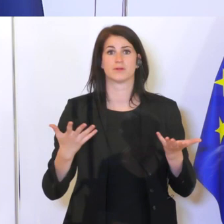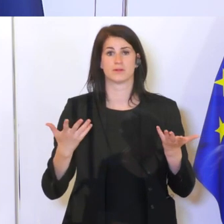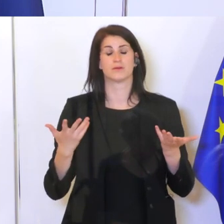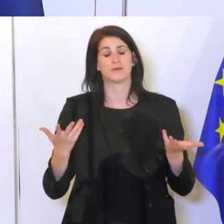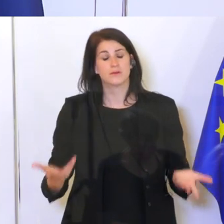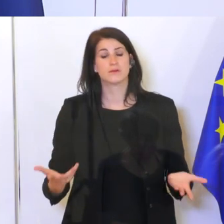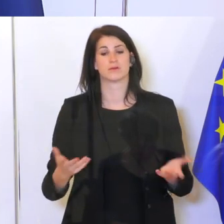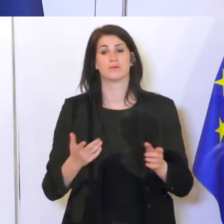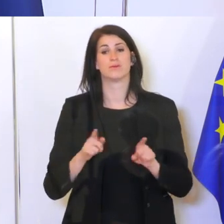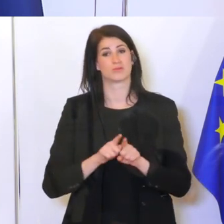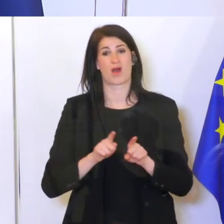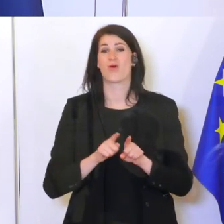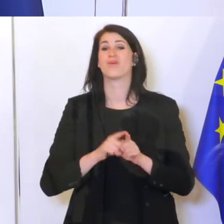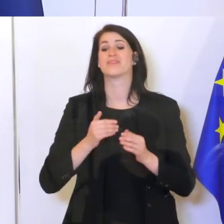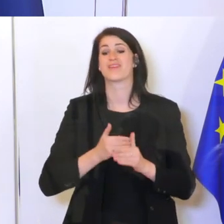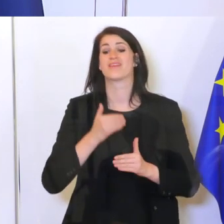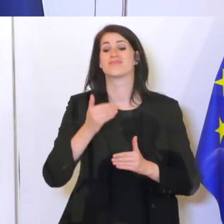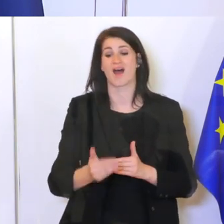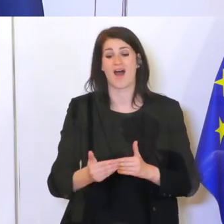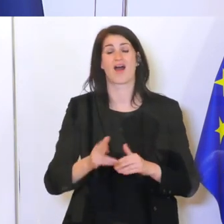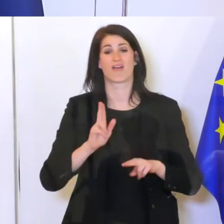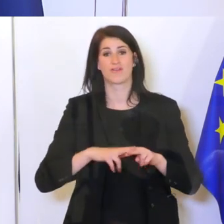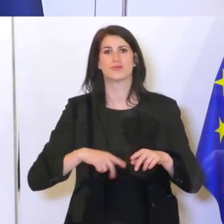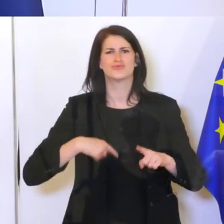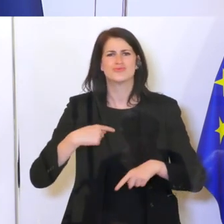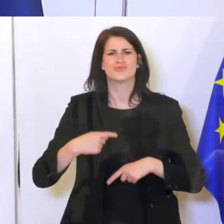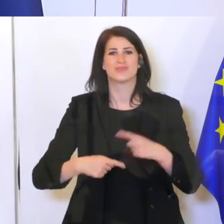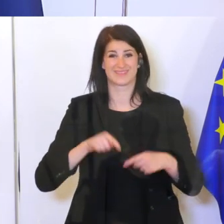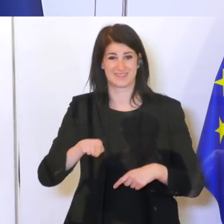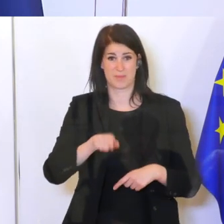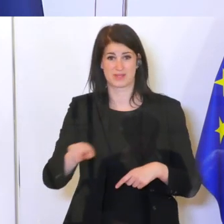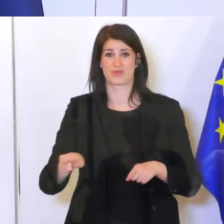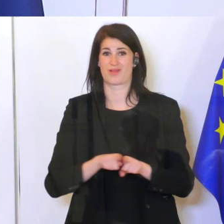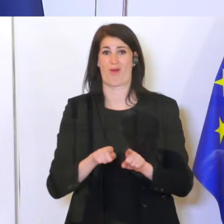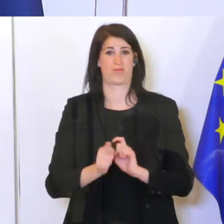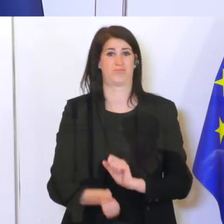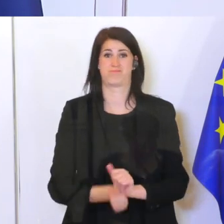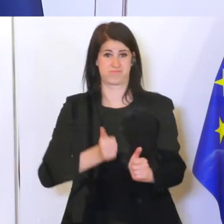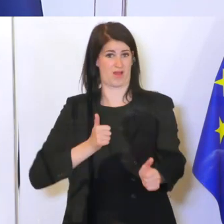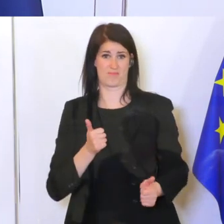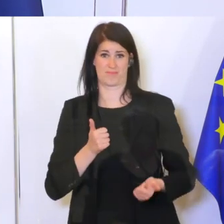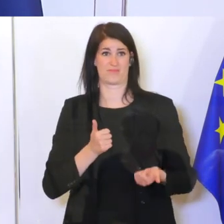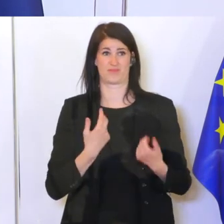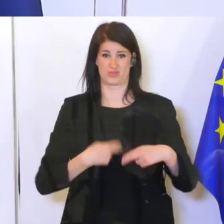werden unter den Letzten sein, die aus dieser Krise heraus wieder in eine Normalität